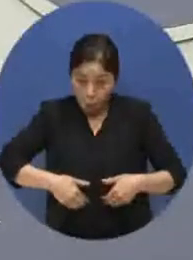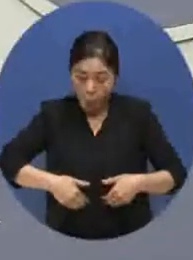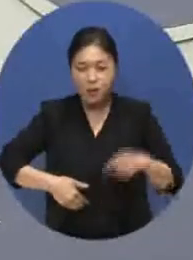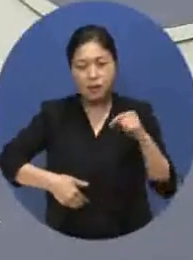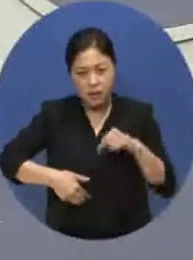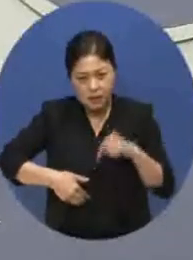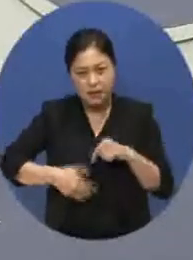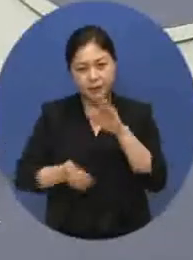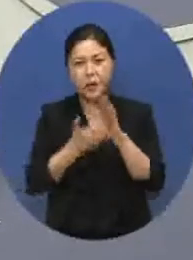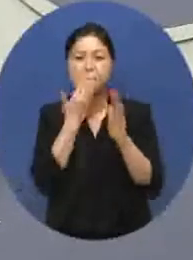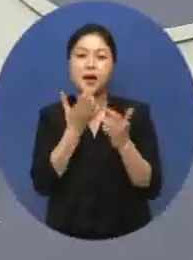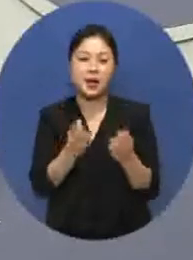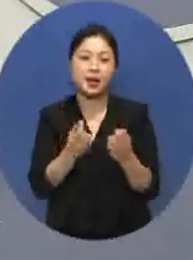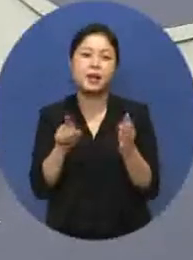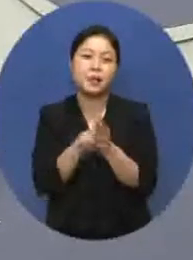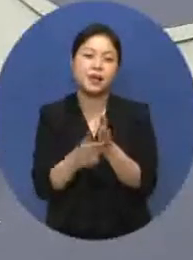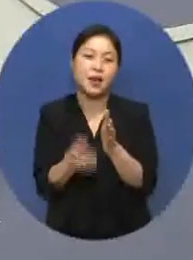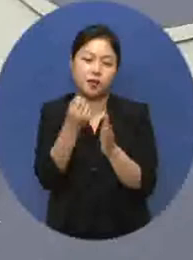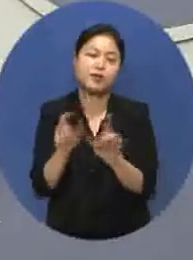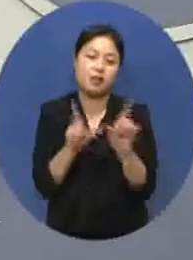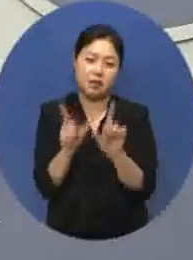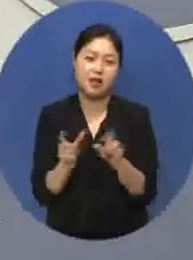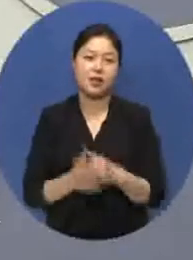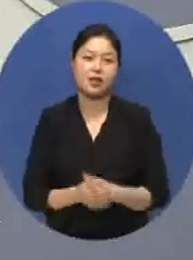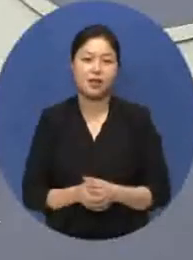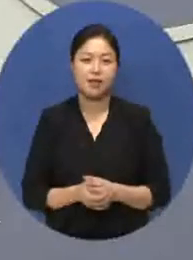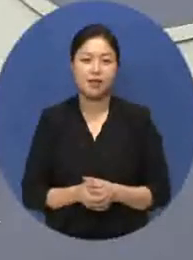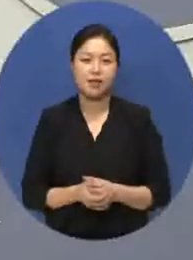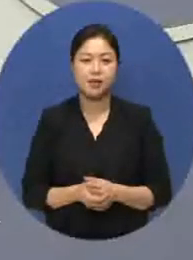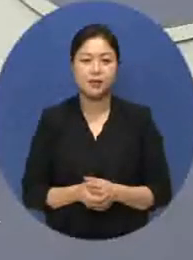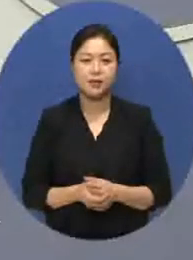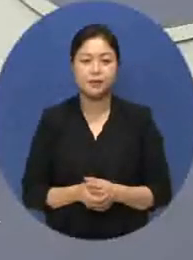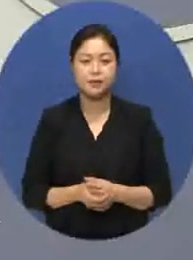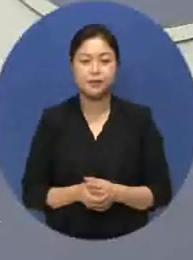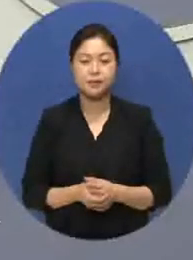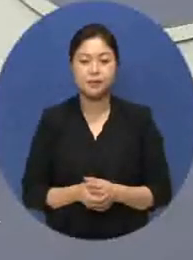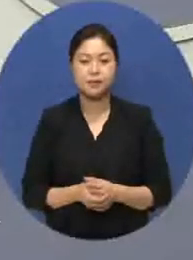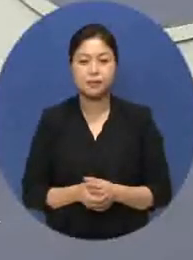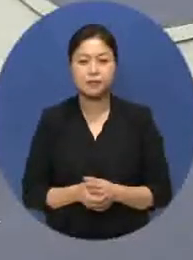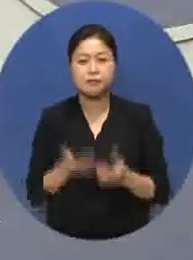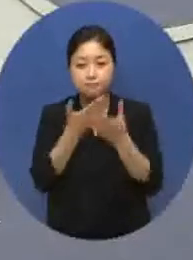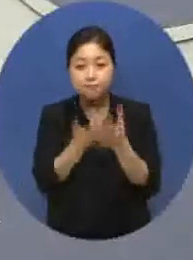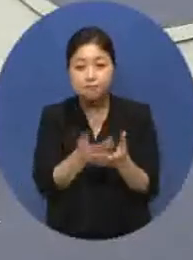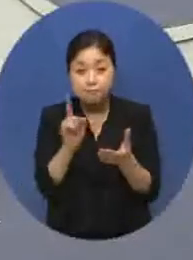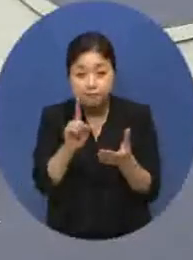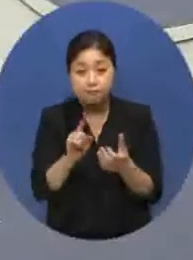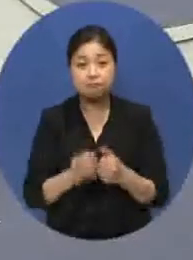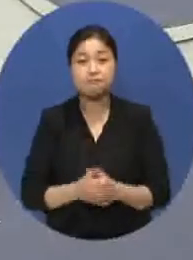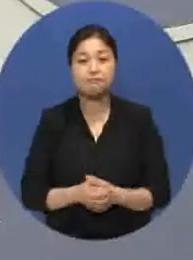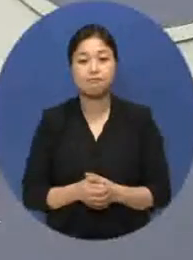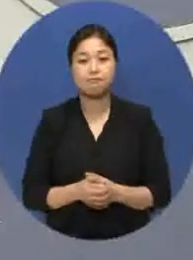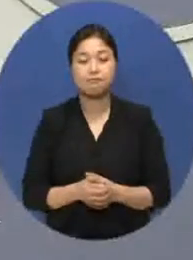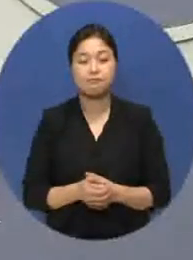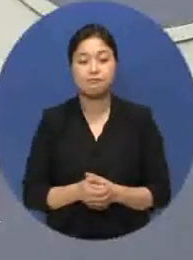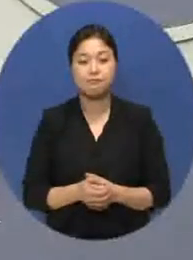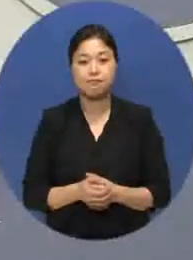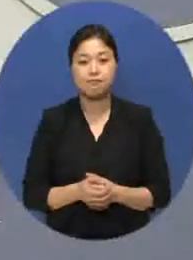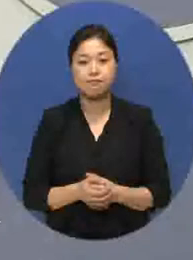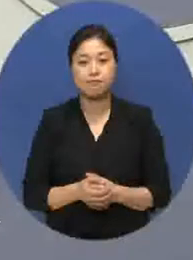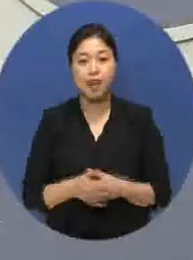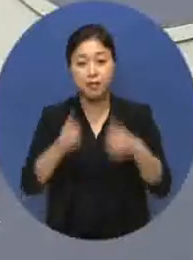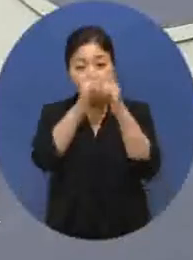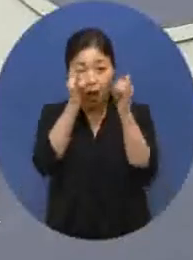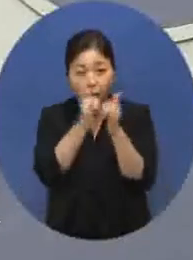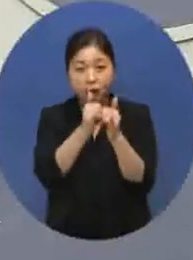신념은 그때부터 가지게 됐습니다. 그래서 어쨌든 중요한 건 필요성을 이